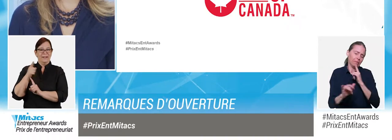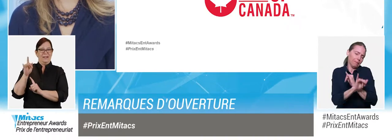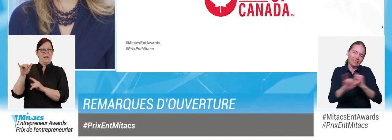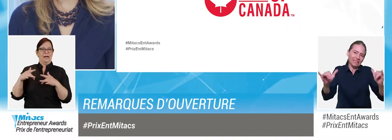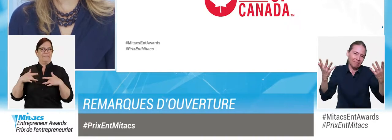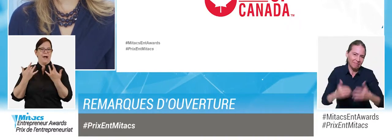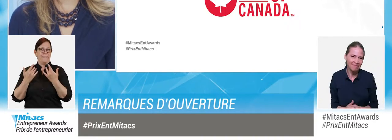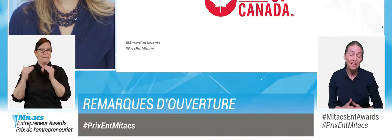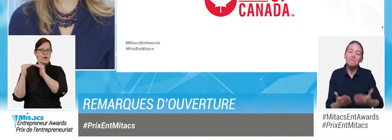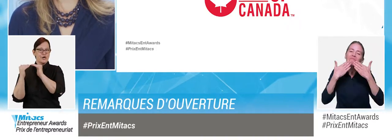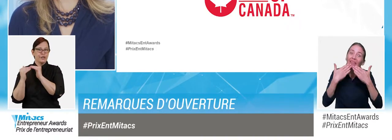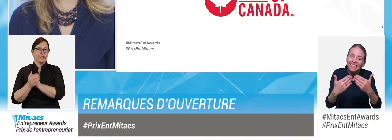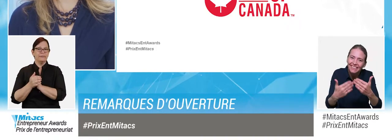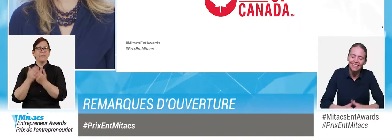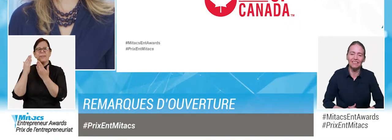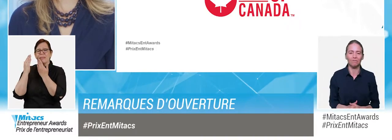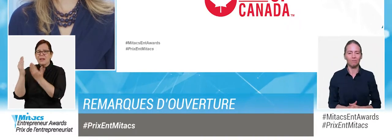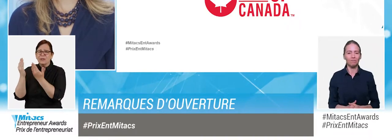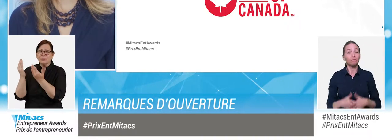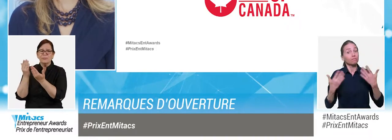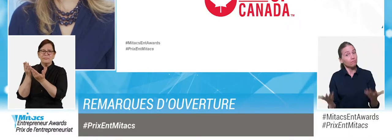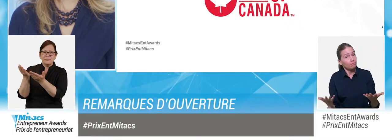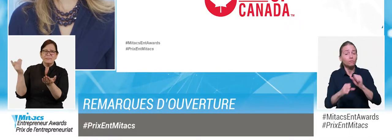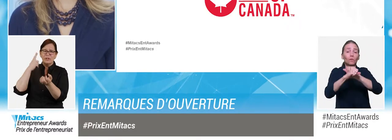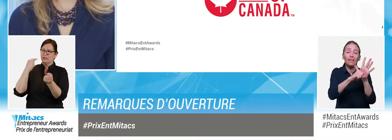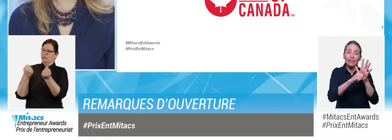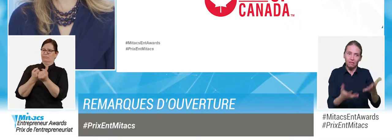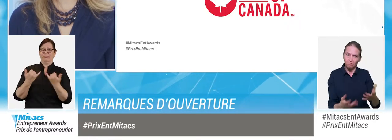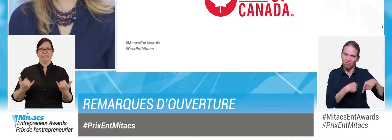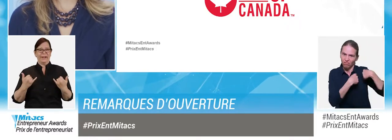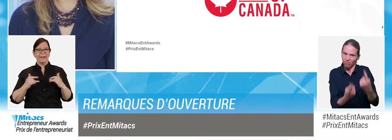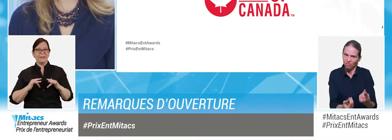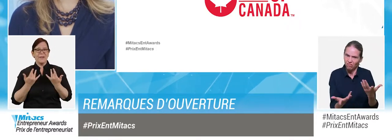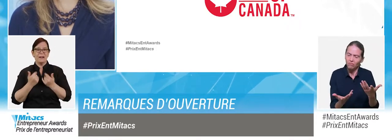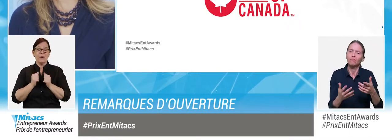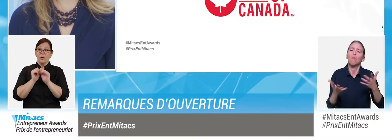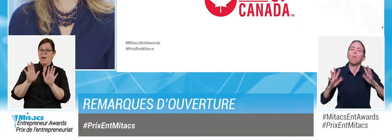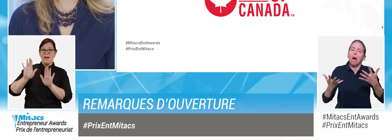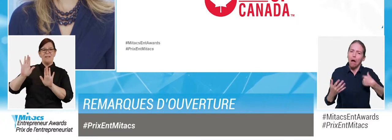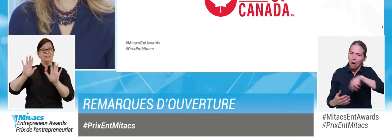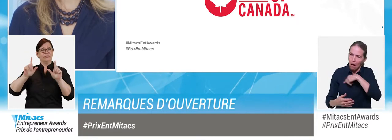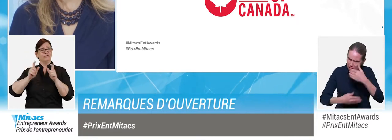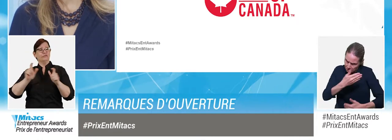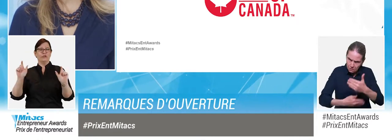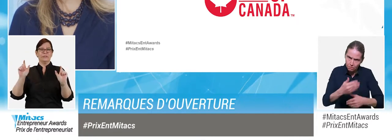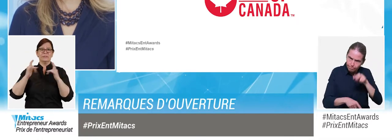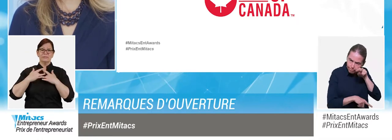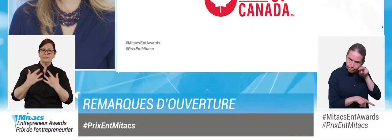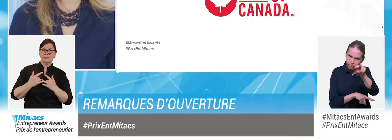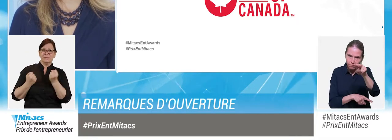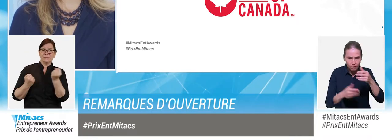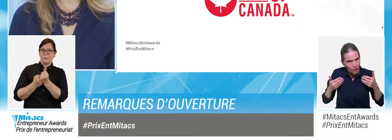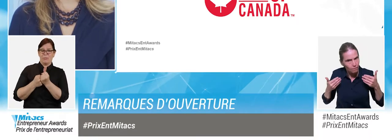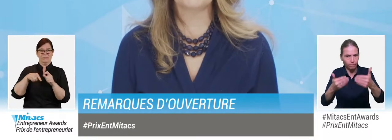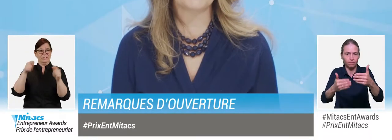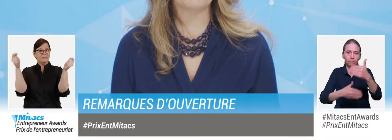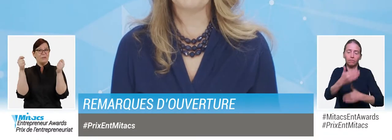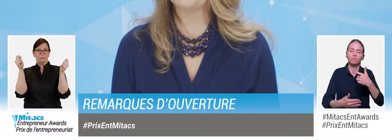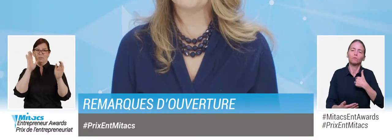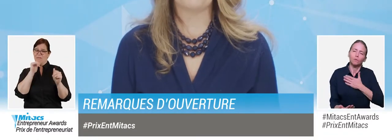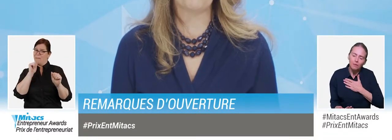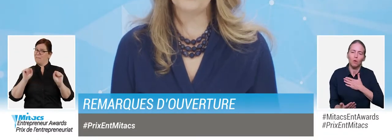and Startup Canada, our event partner. Thank you to them for supporting today's event. Without their generous support,